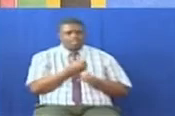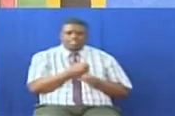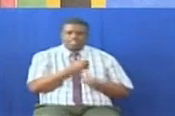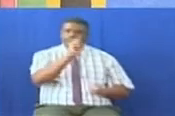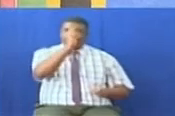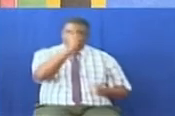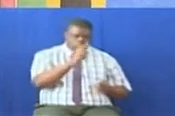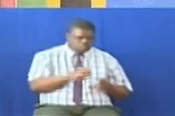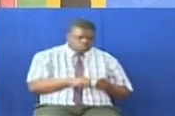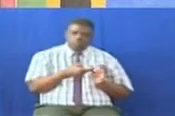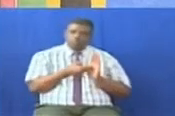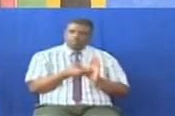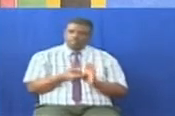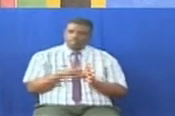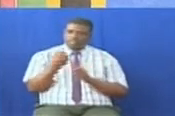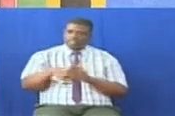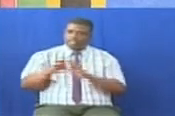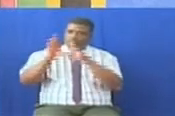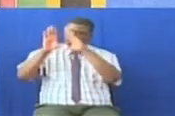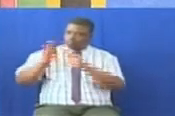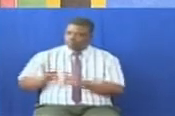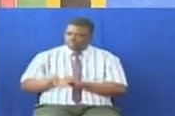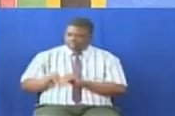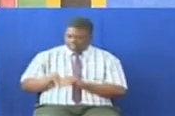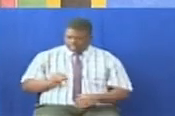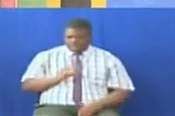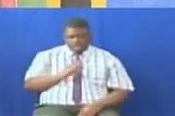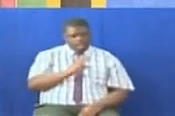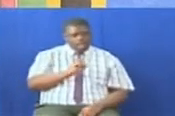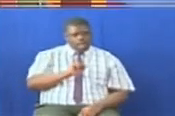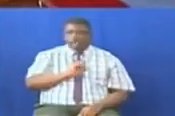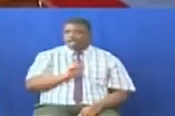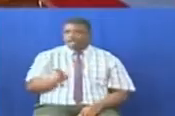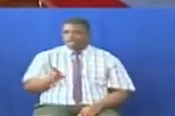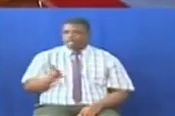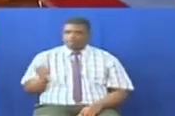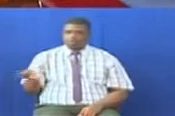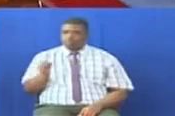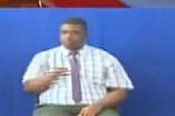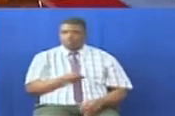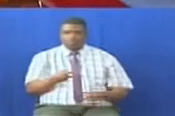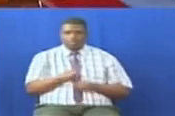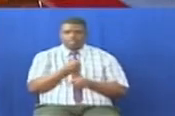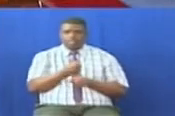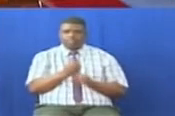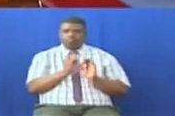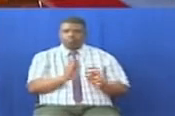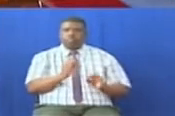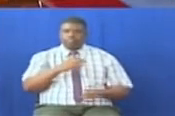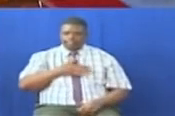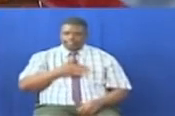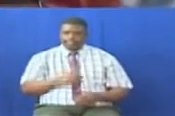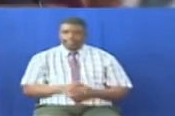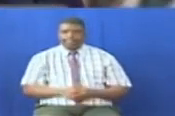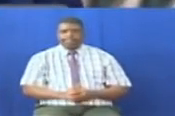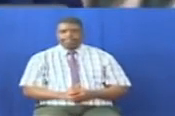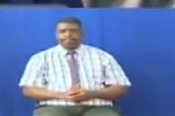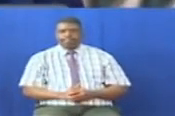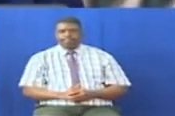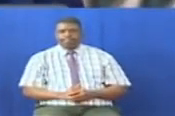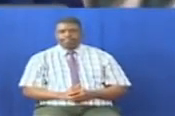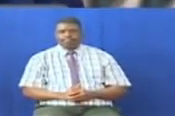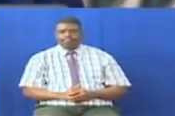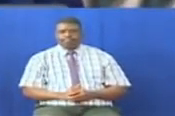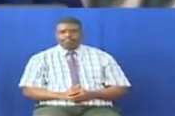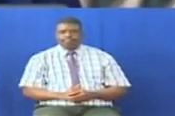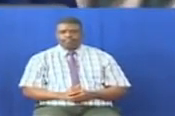yote yaliyoainishwa kwenye ripoti ya CAG ili kuleta ufanisi ambao tunatarajia kwenye halmashauri zetu. Asante sana. Asante